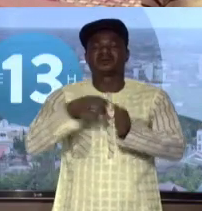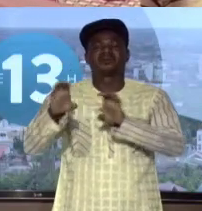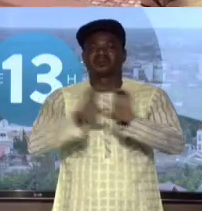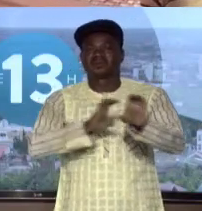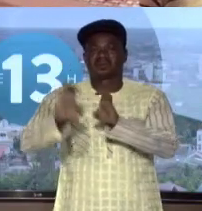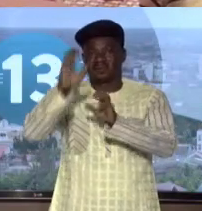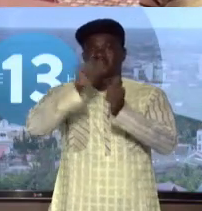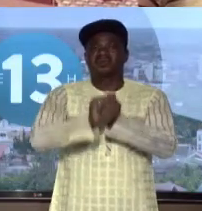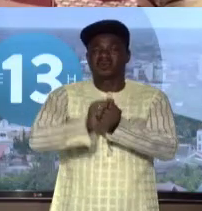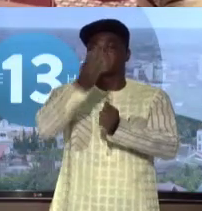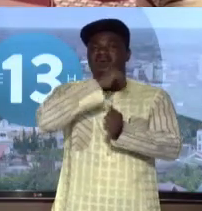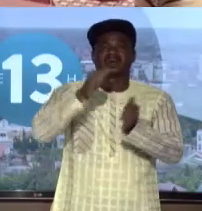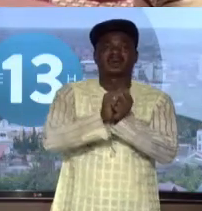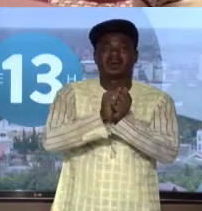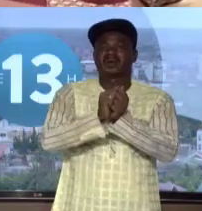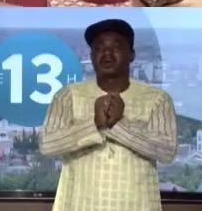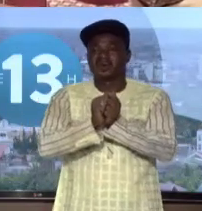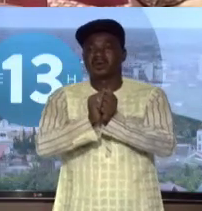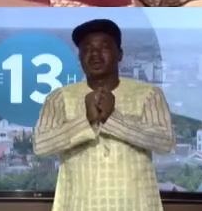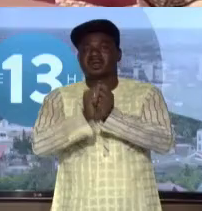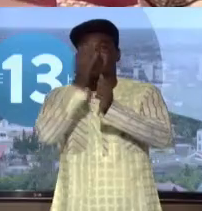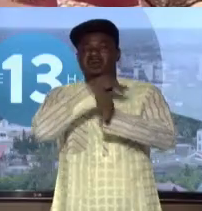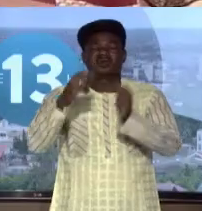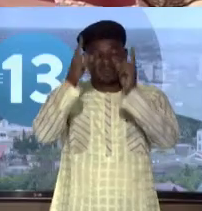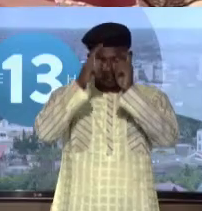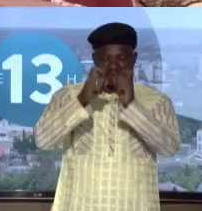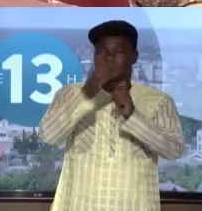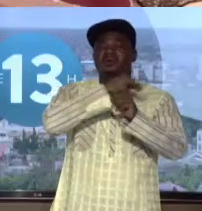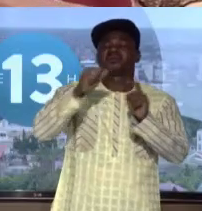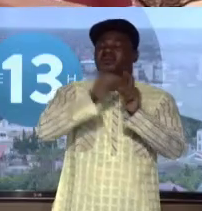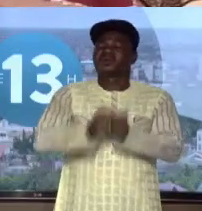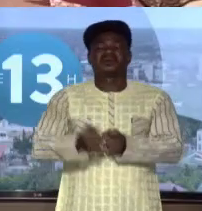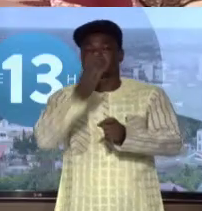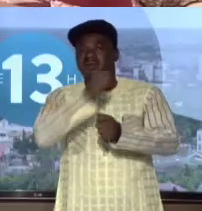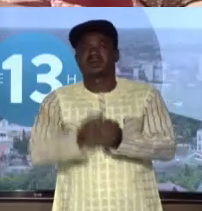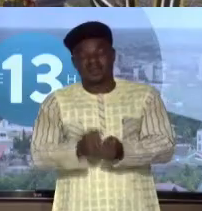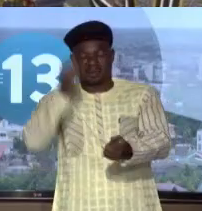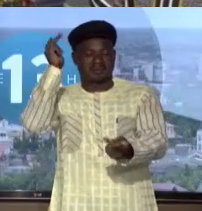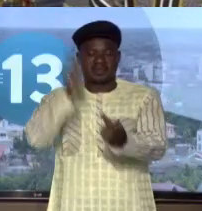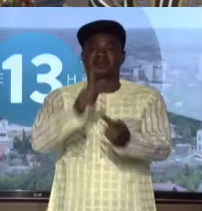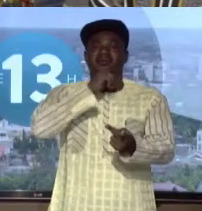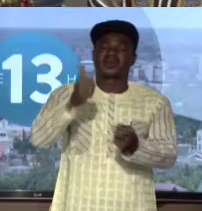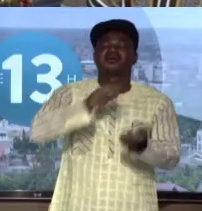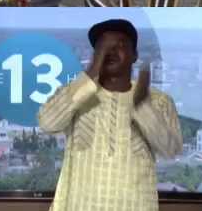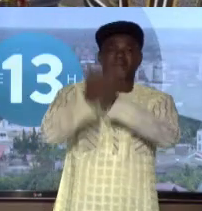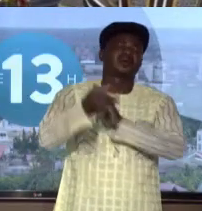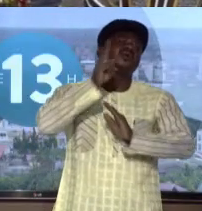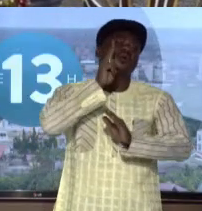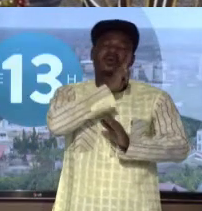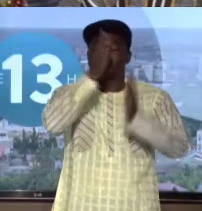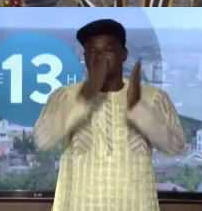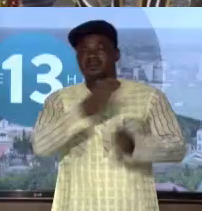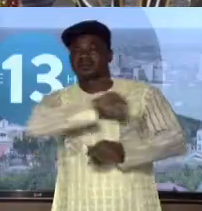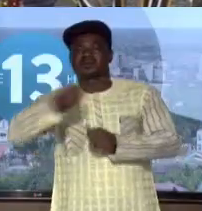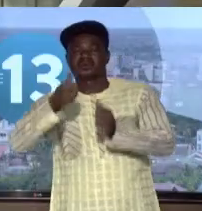aux hôteliers, aux promoteurs donc qui sont installés de façon légale, qui payent donc des charges relatives donc à leur activité. À terme, ces assujettis